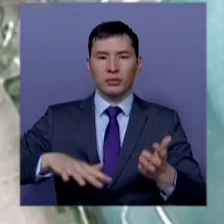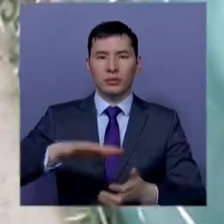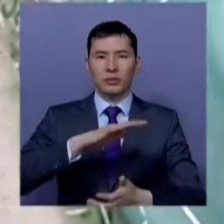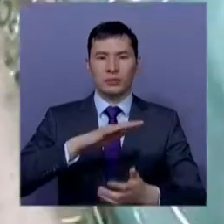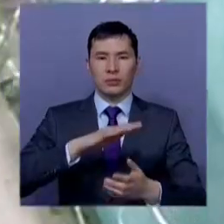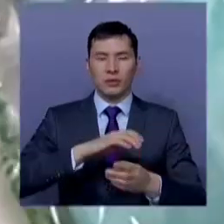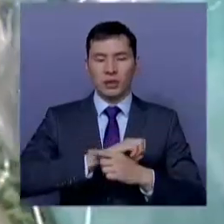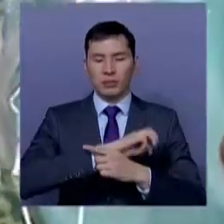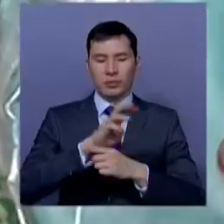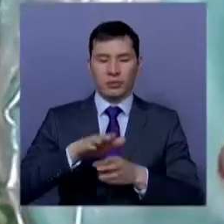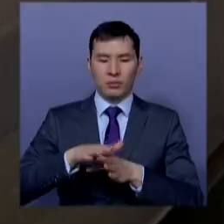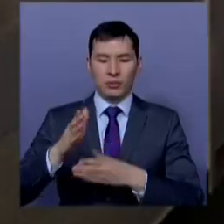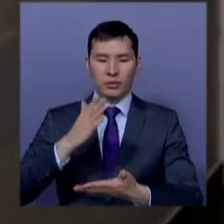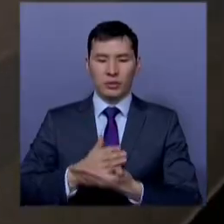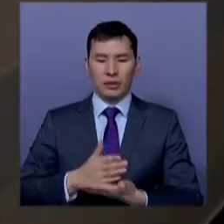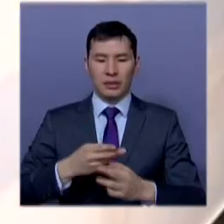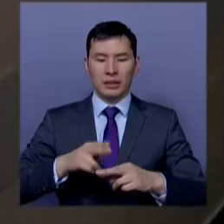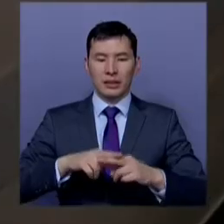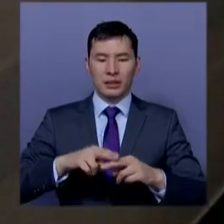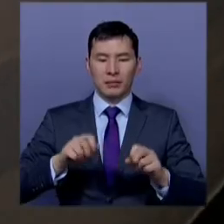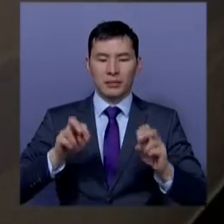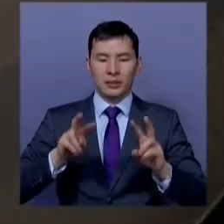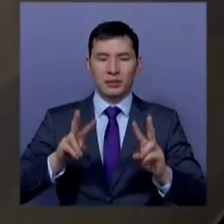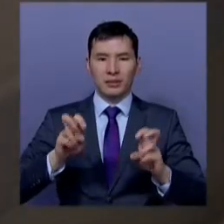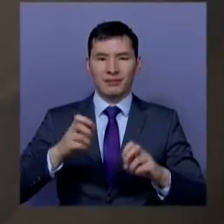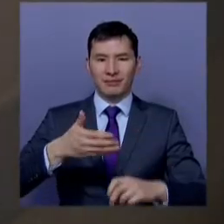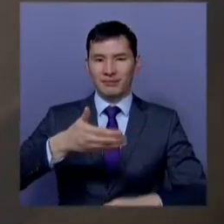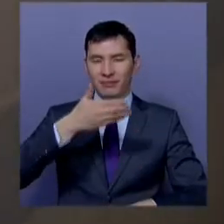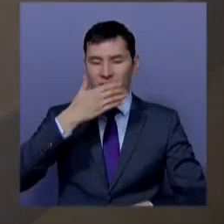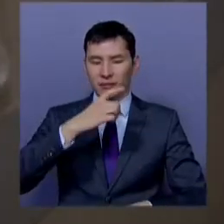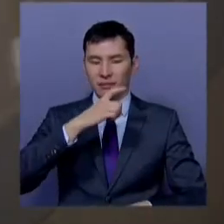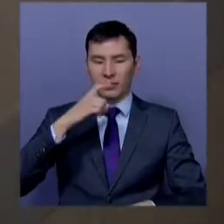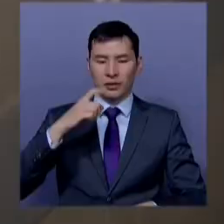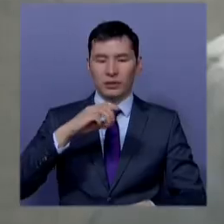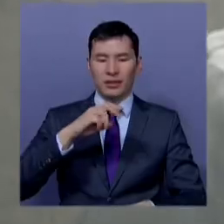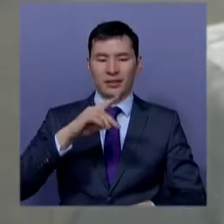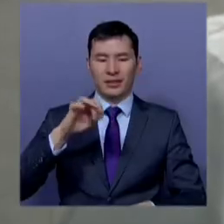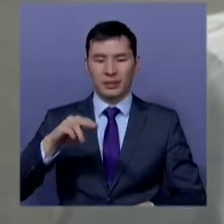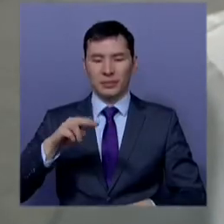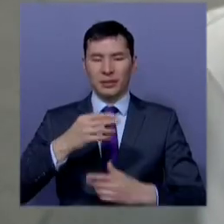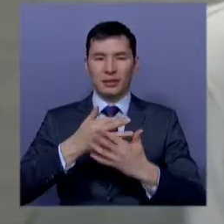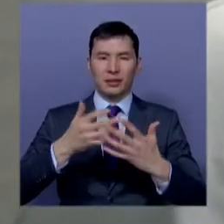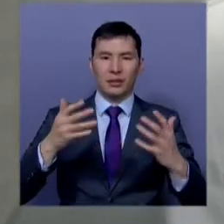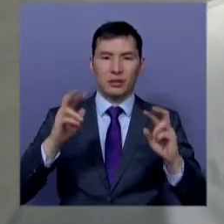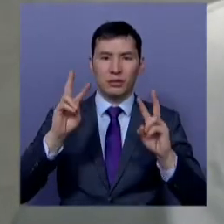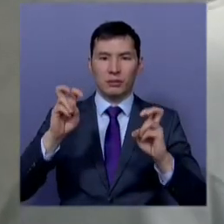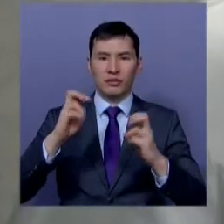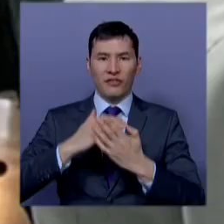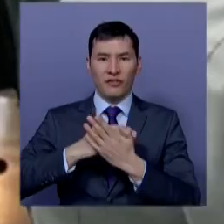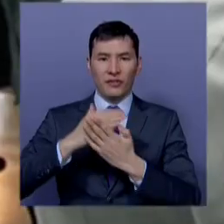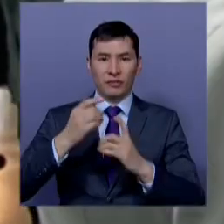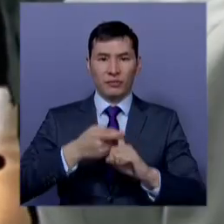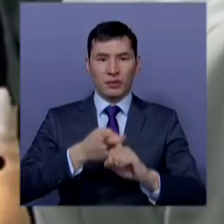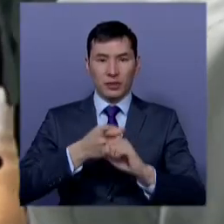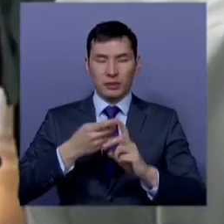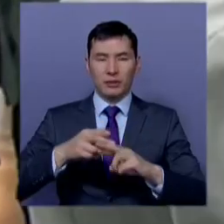деді. Айта кету керек, мамандар жедел респираторлы вирусты инфекция мен тұмауды жұқтыру қаупі жоғары кезеңде. Сондай ақ бірқатар